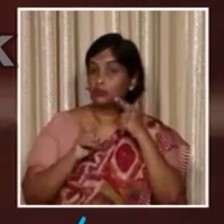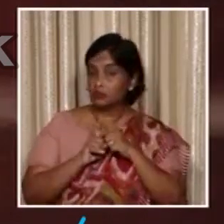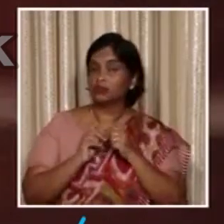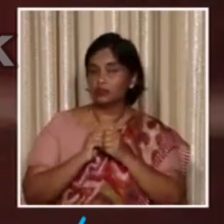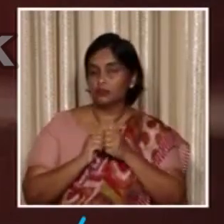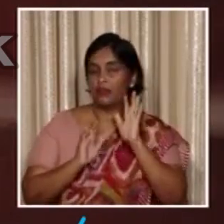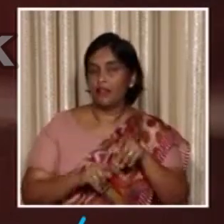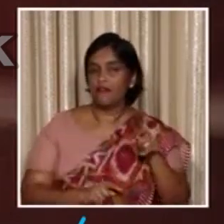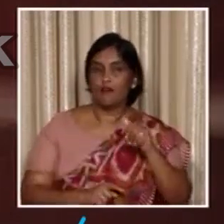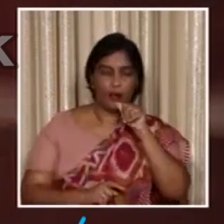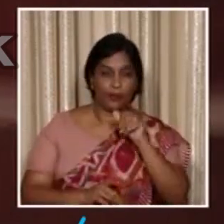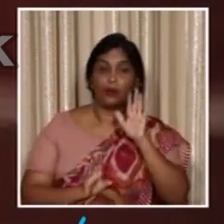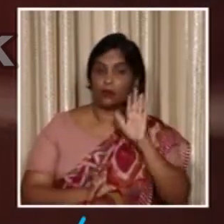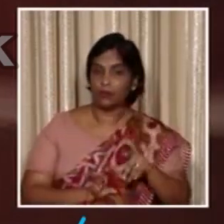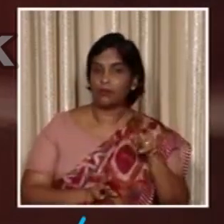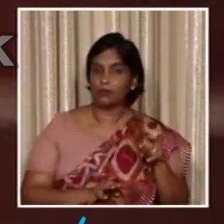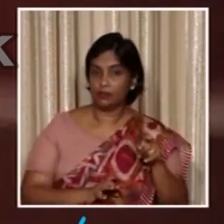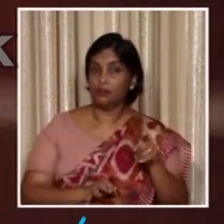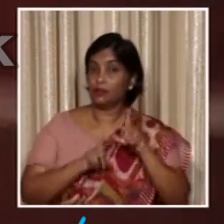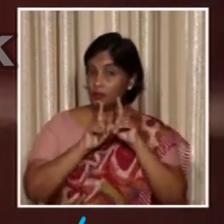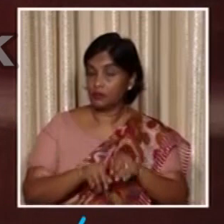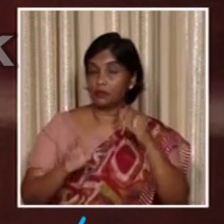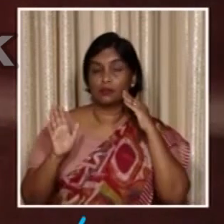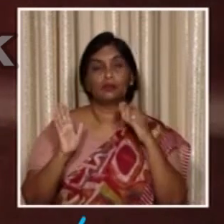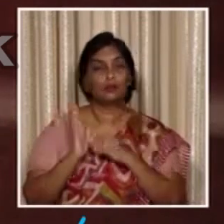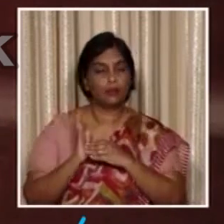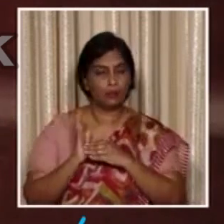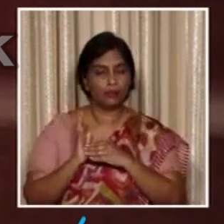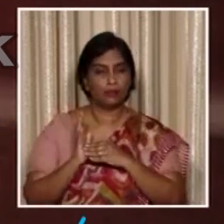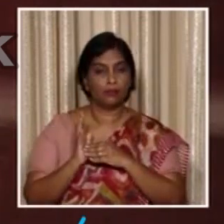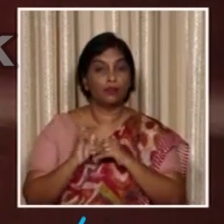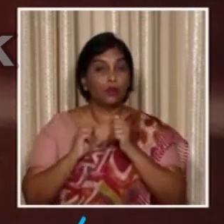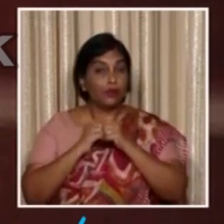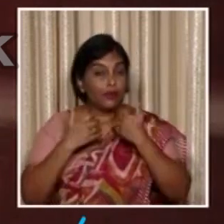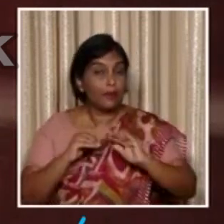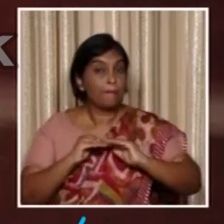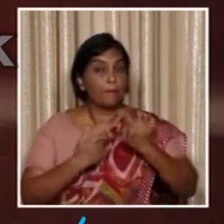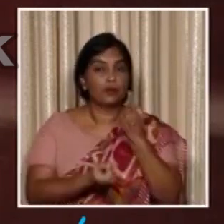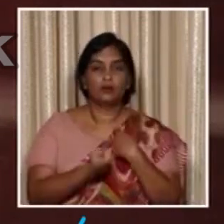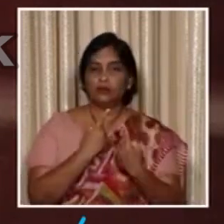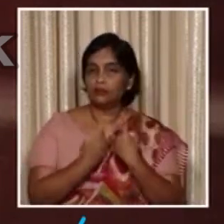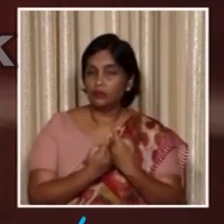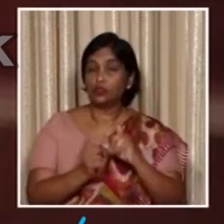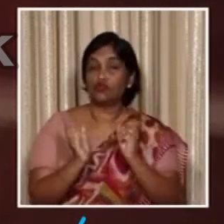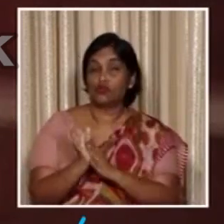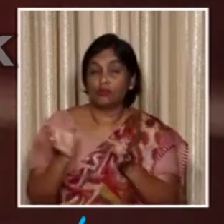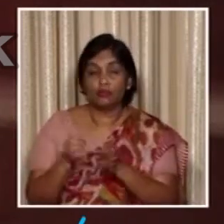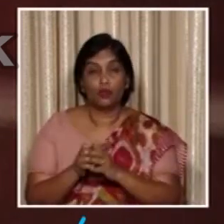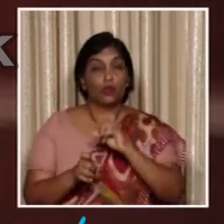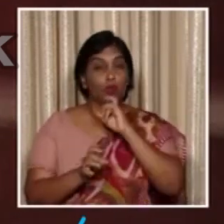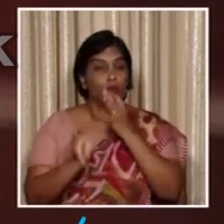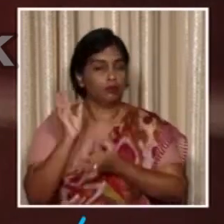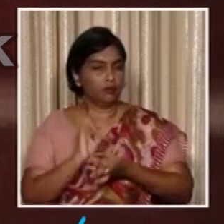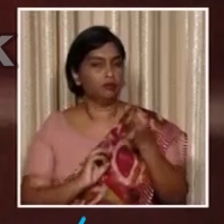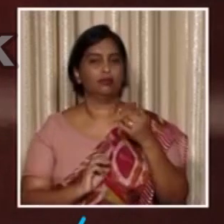වුණා තමයි. හැබැයි ඒ වගේ කාරණයකදී උනාට පස්සේ පරීක්ෂණ පවත්නවා, කොමිෂන් දානවා, නඩු